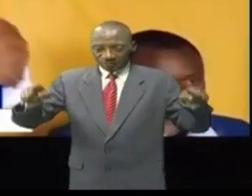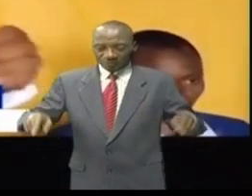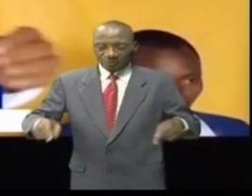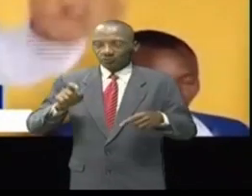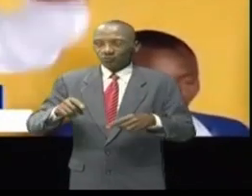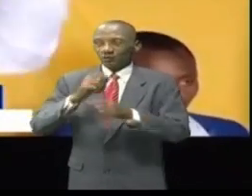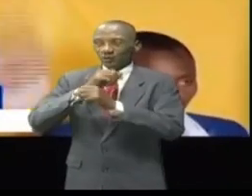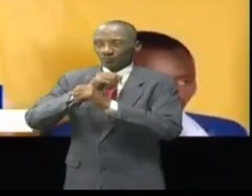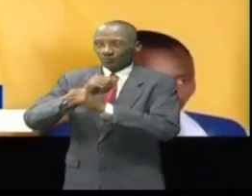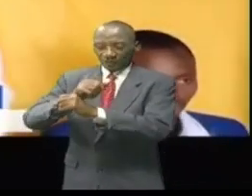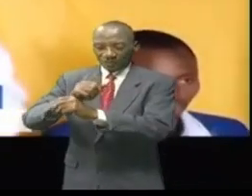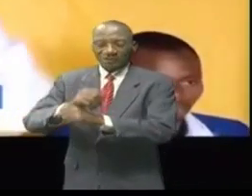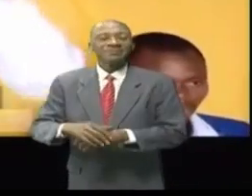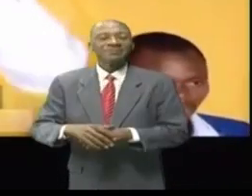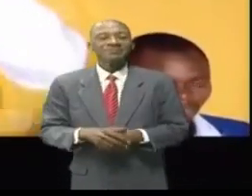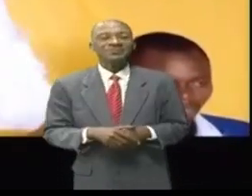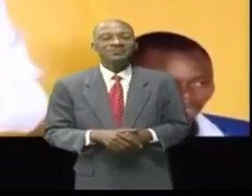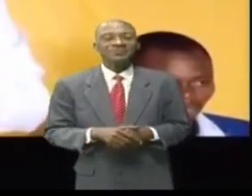sauvegardées.